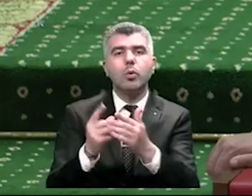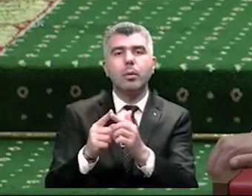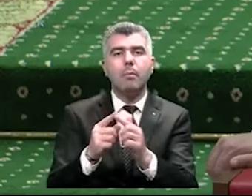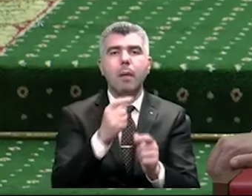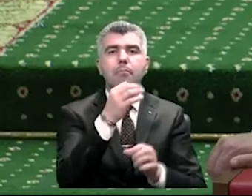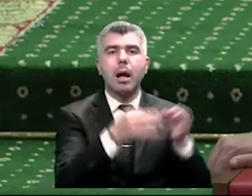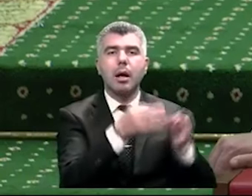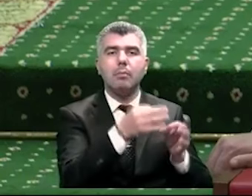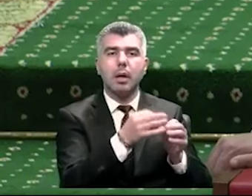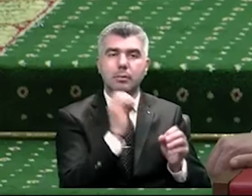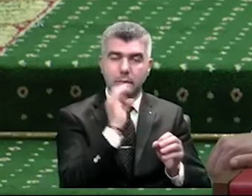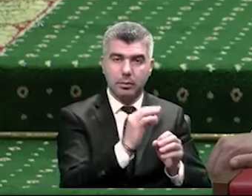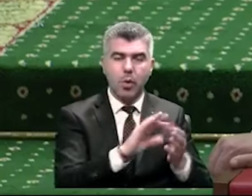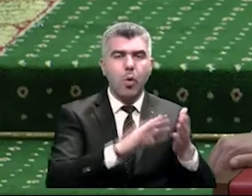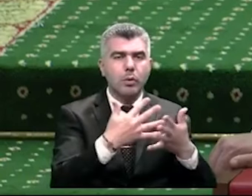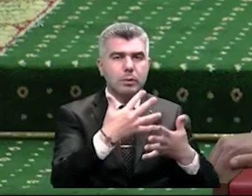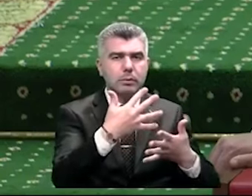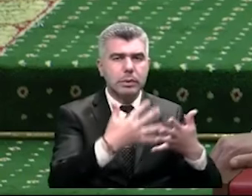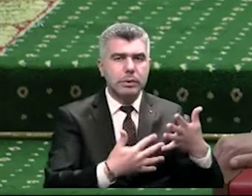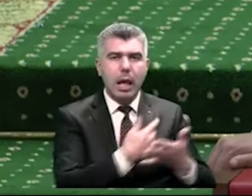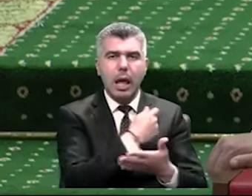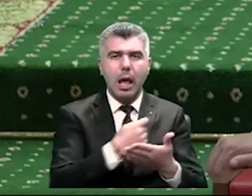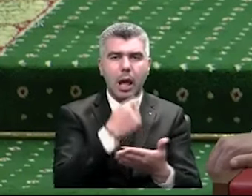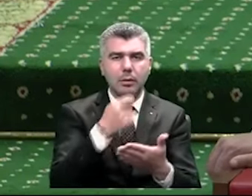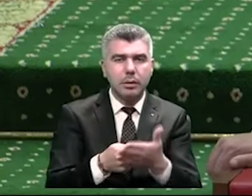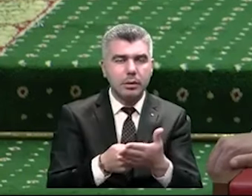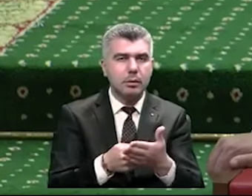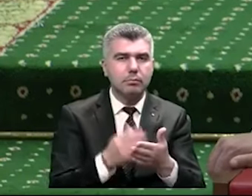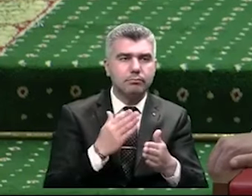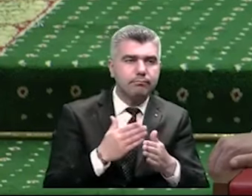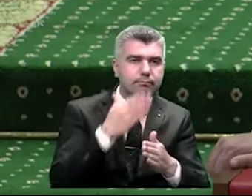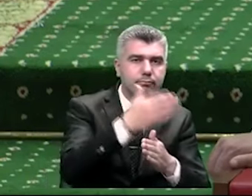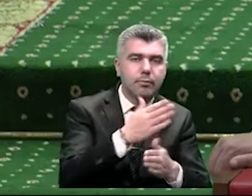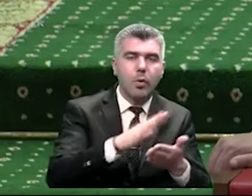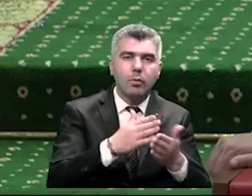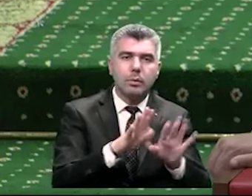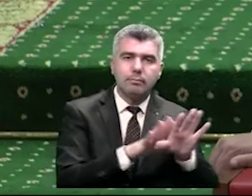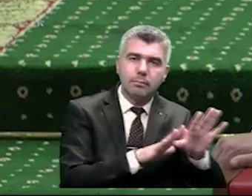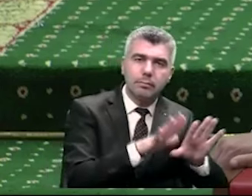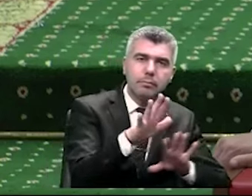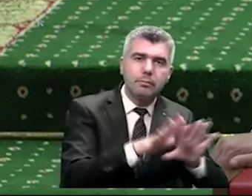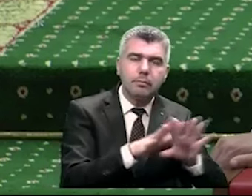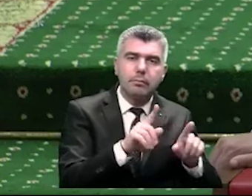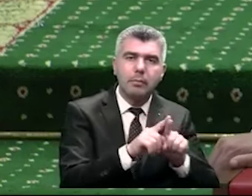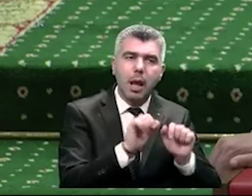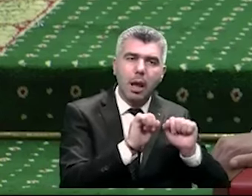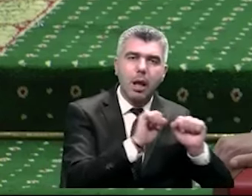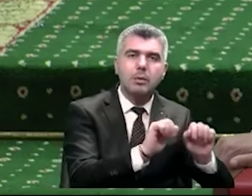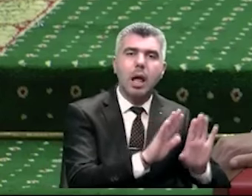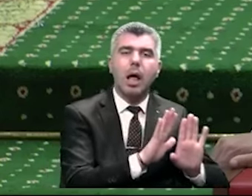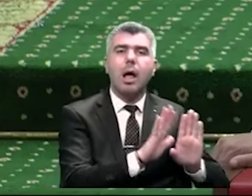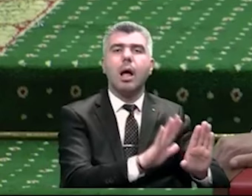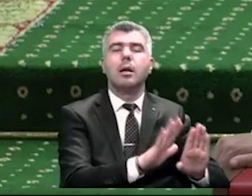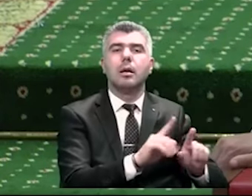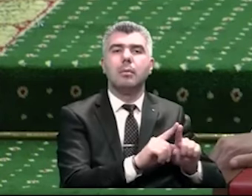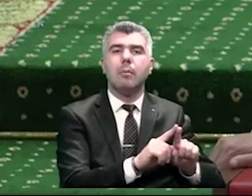الوطنيه للموانئ بسلك جميع المساطير القضائيه اللازمه من اجل رفع الضرر الذي تشكله تلك الوحدات المتروكه على